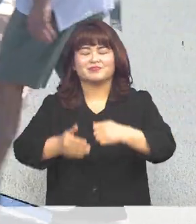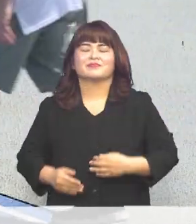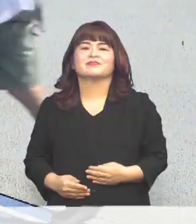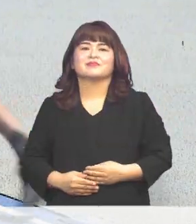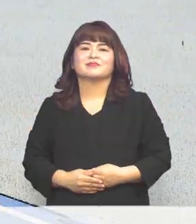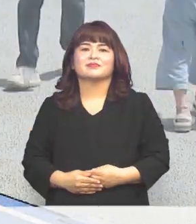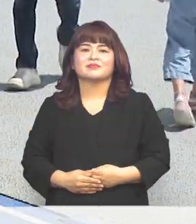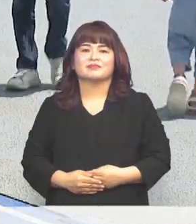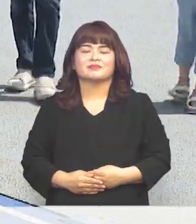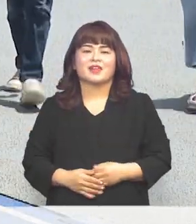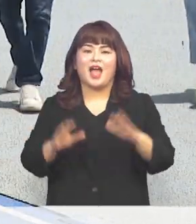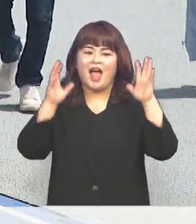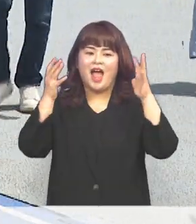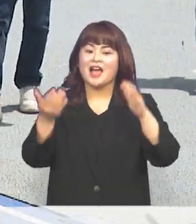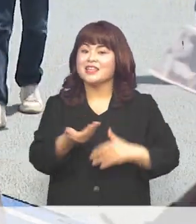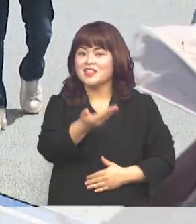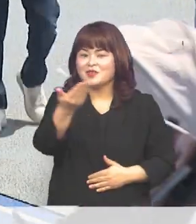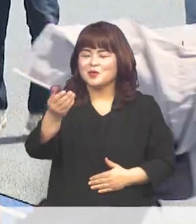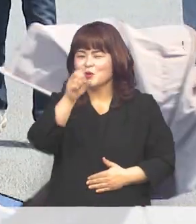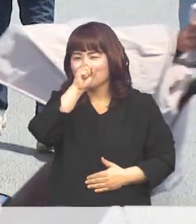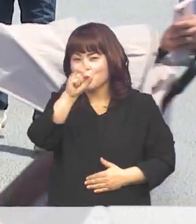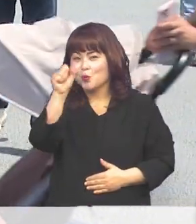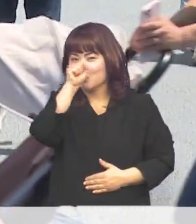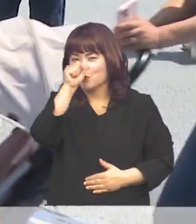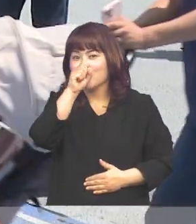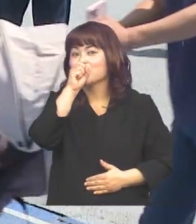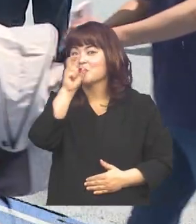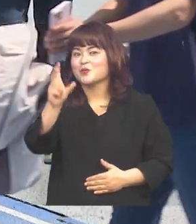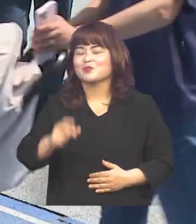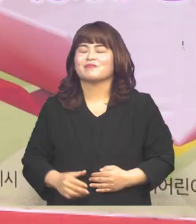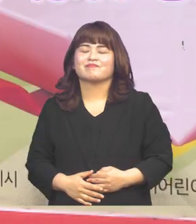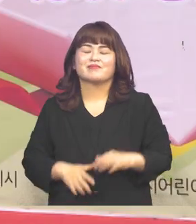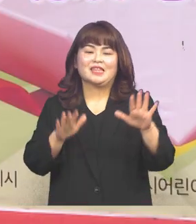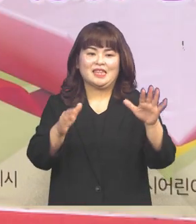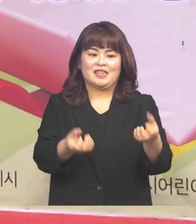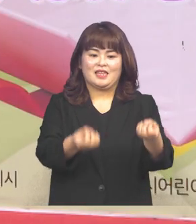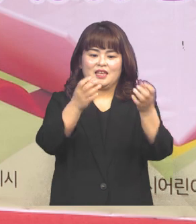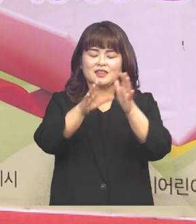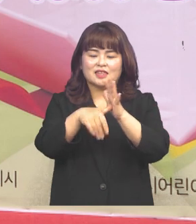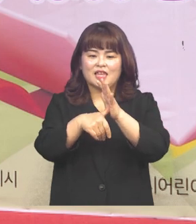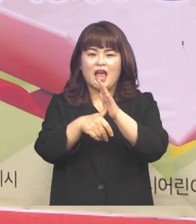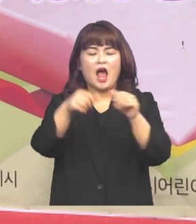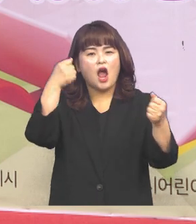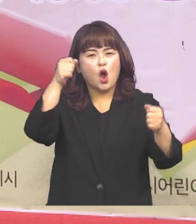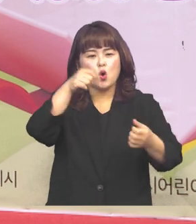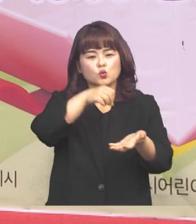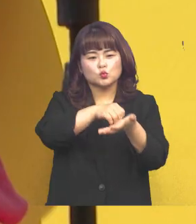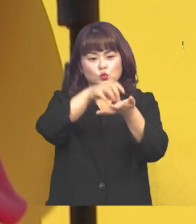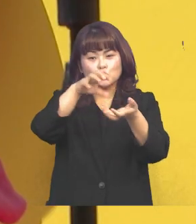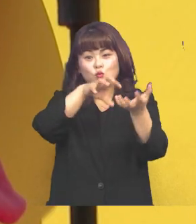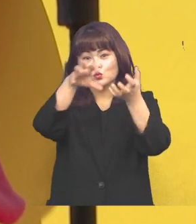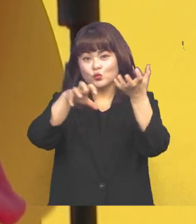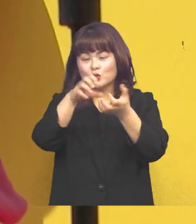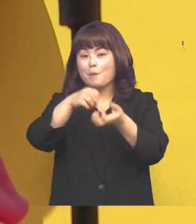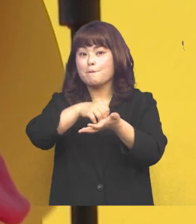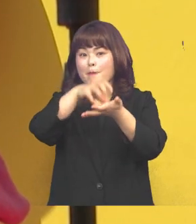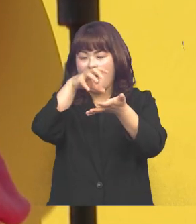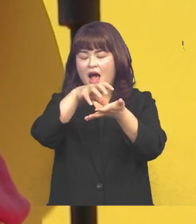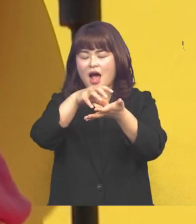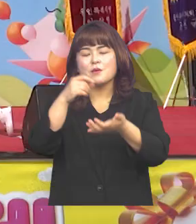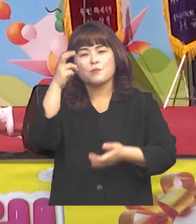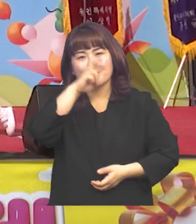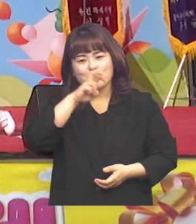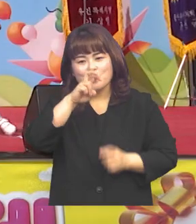보내시기 바랍니다. 어린이 여러분 좋아요. 이날 행사에서는 가족 뮤지컬 구름빵, 코미디 마술